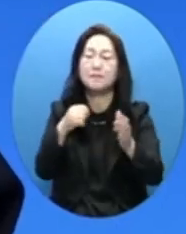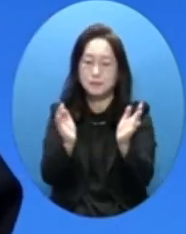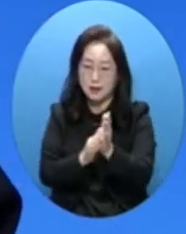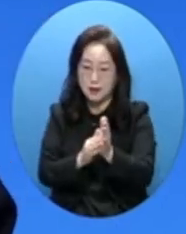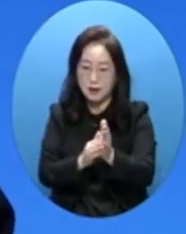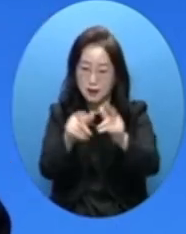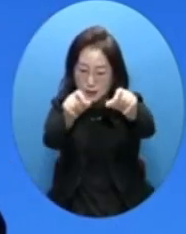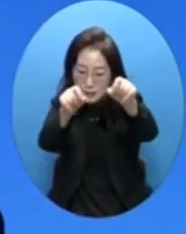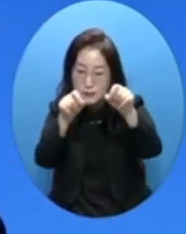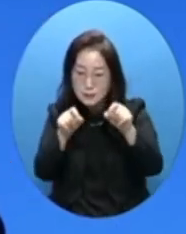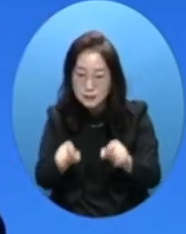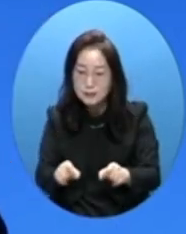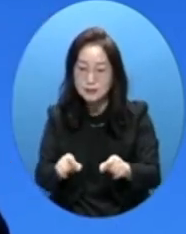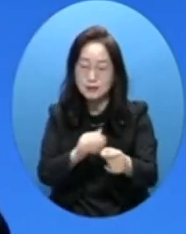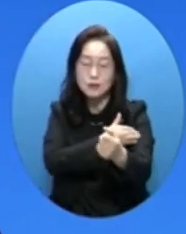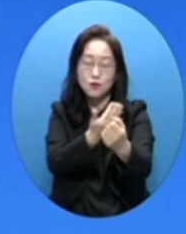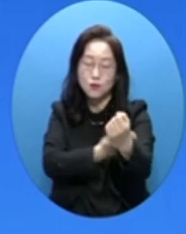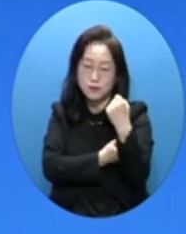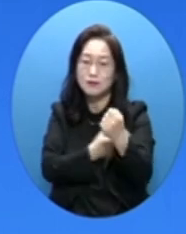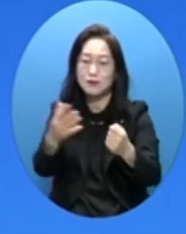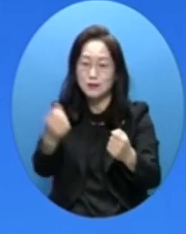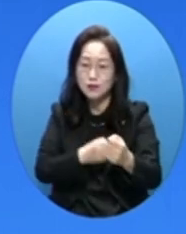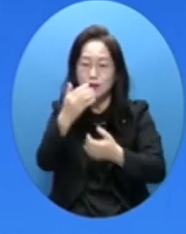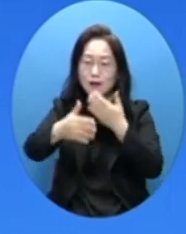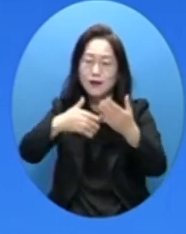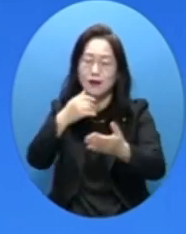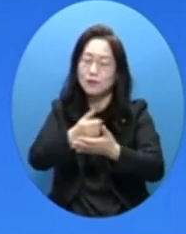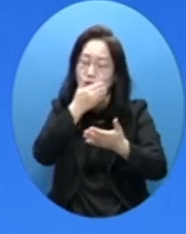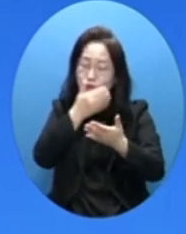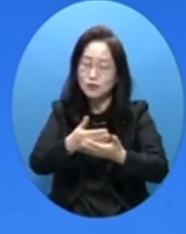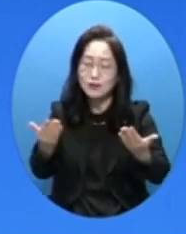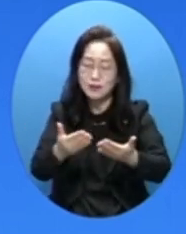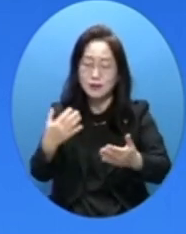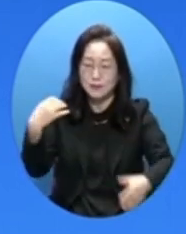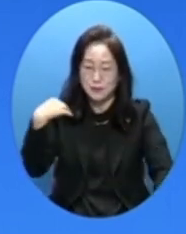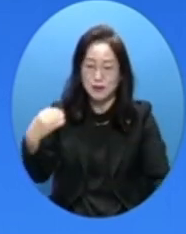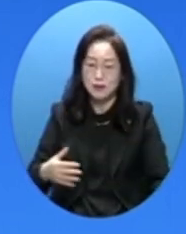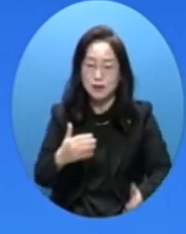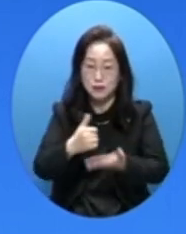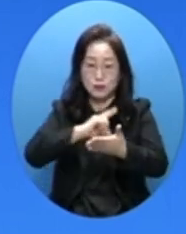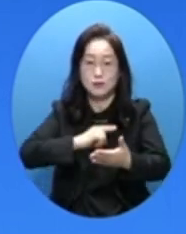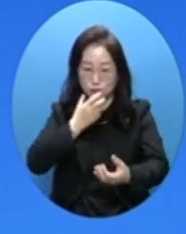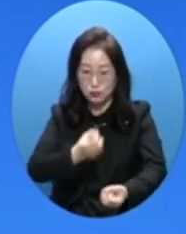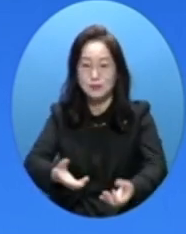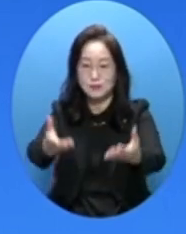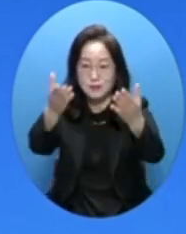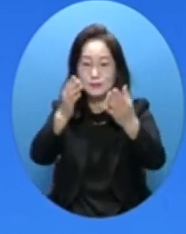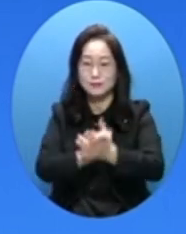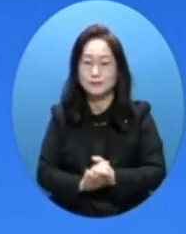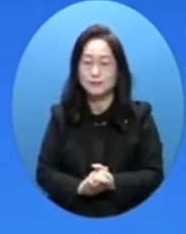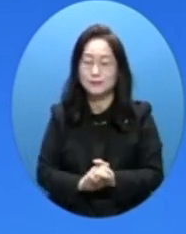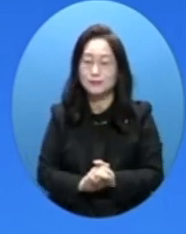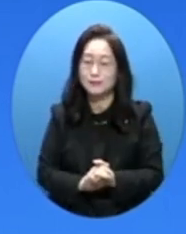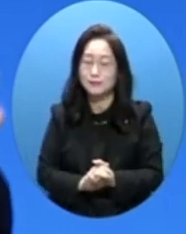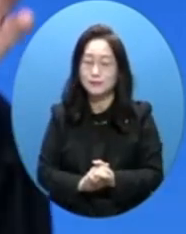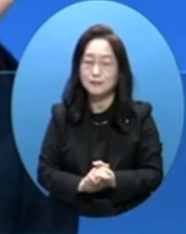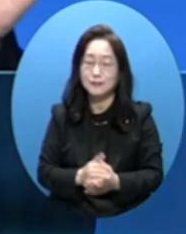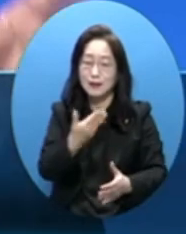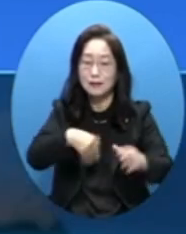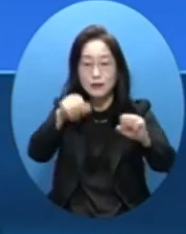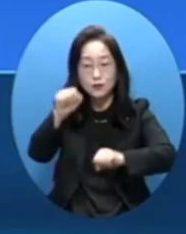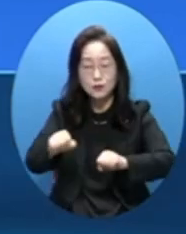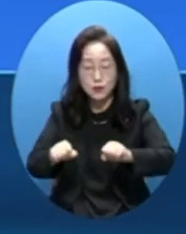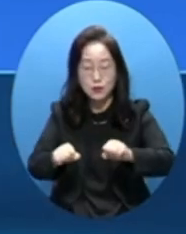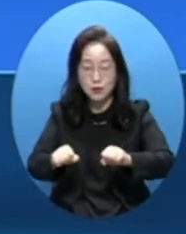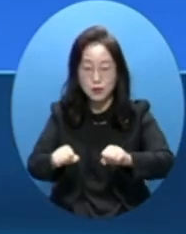같은 권능의 사도들이 되어서 하나님의 귀한 사명을 감당하게 되기를 주님의 이름으로 축원합니다. 사도행전 첫째